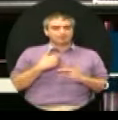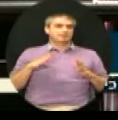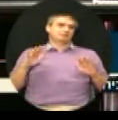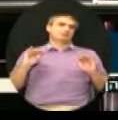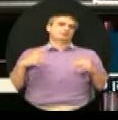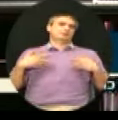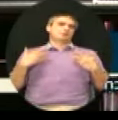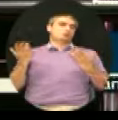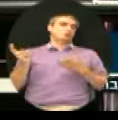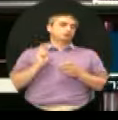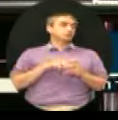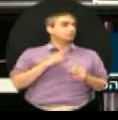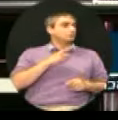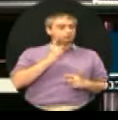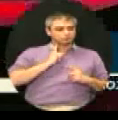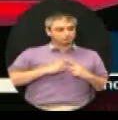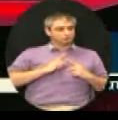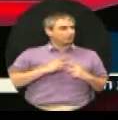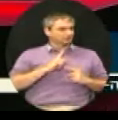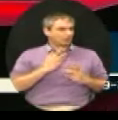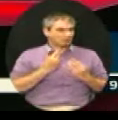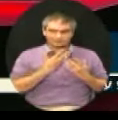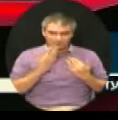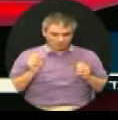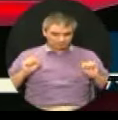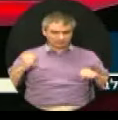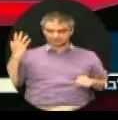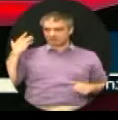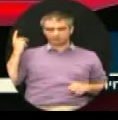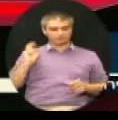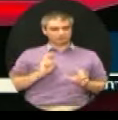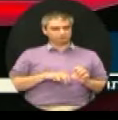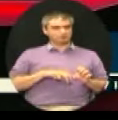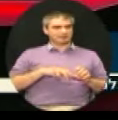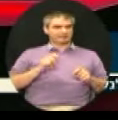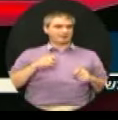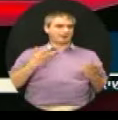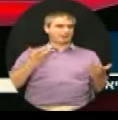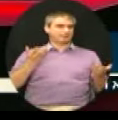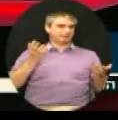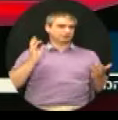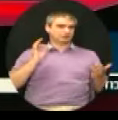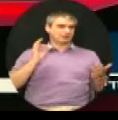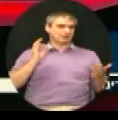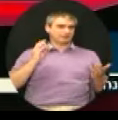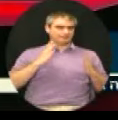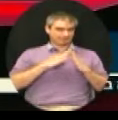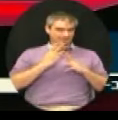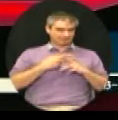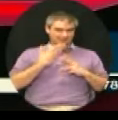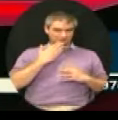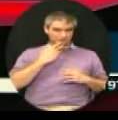התברכנו בהשתתפות שלו, שהוא הקפיד עליה. זה לא מובן מאליו שנשיא לשעבר משתתף בפרלמנט, נכון. מה, בבית